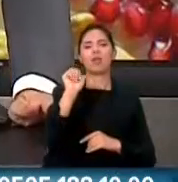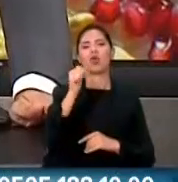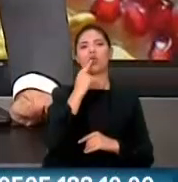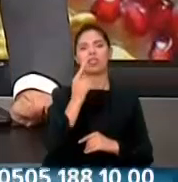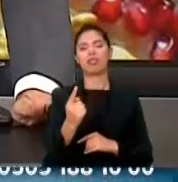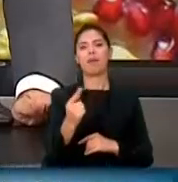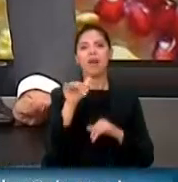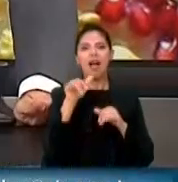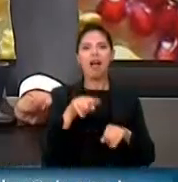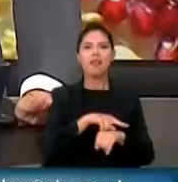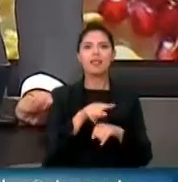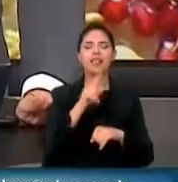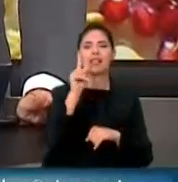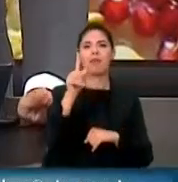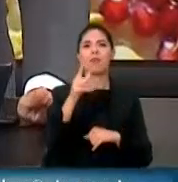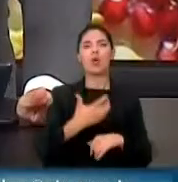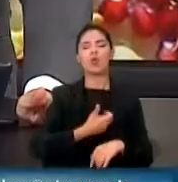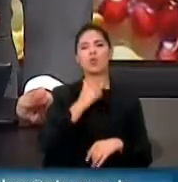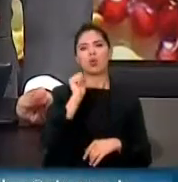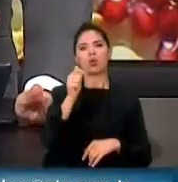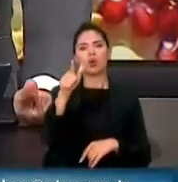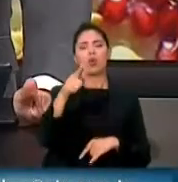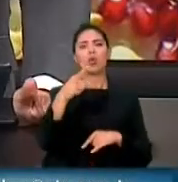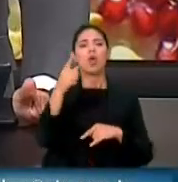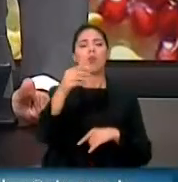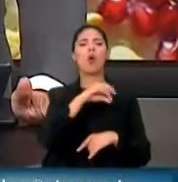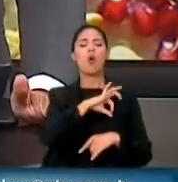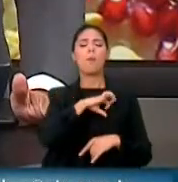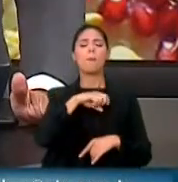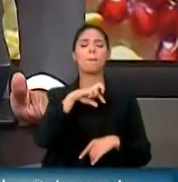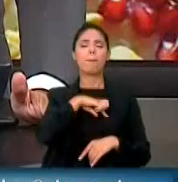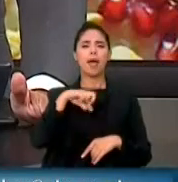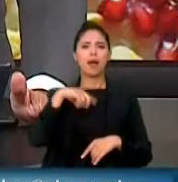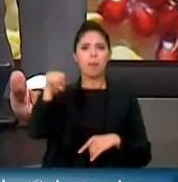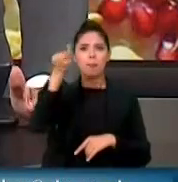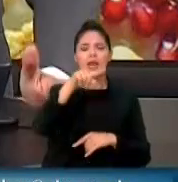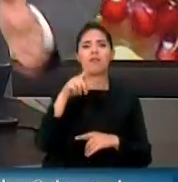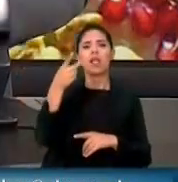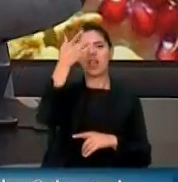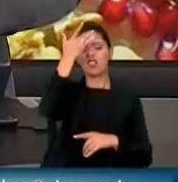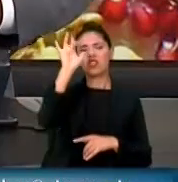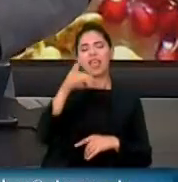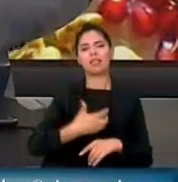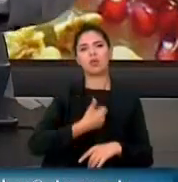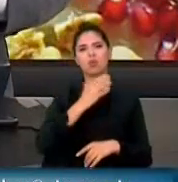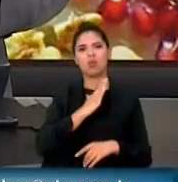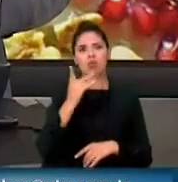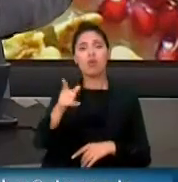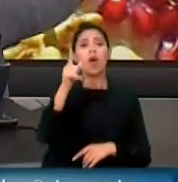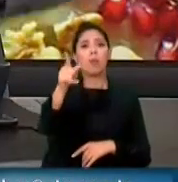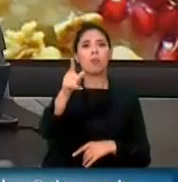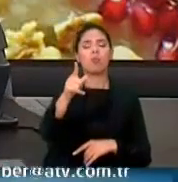zamanda bir yas bir matem günü. Çünkü Hazreti Muhammed'in torunu Hazreti Hüseyin'in şehit edilmesinin de hüznü var. Peki bu mübarek ayda